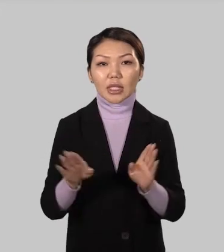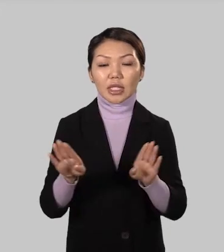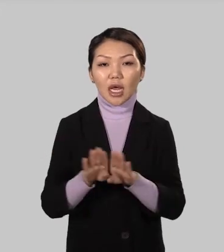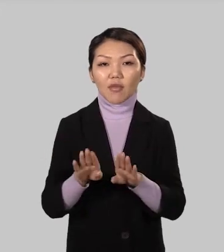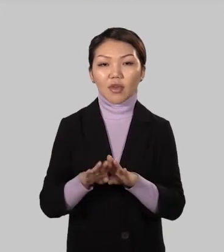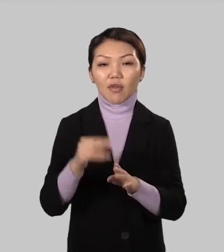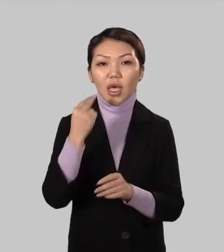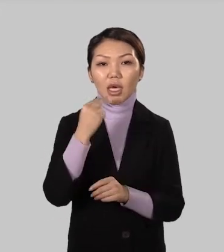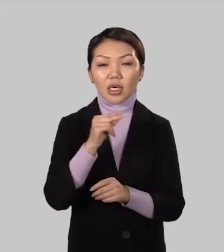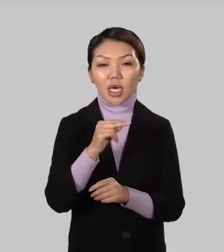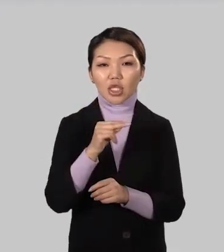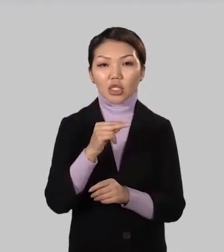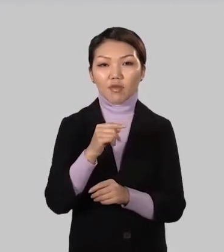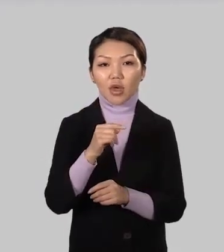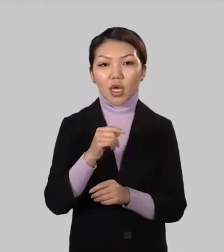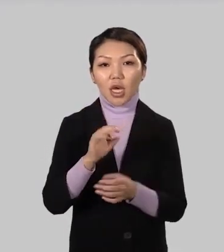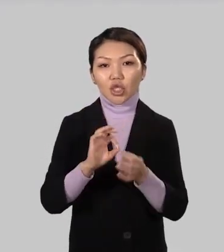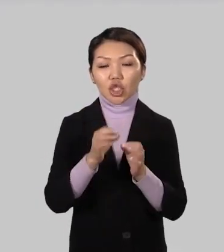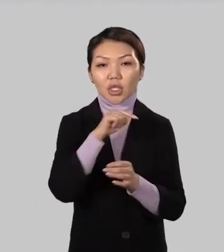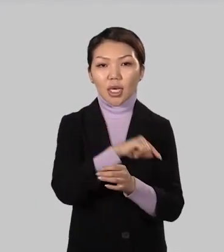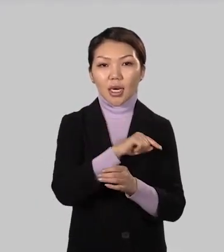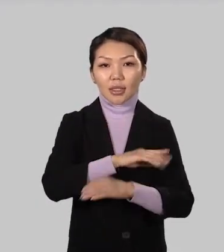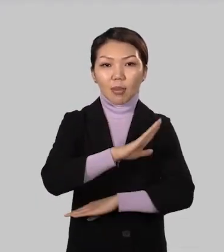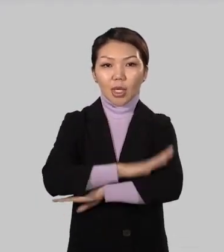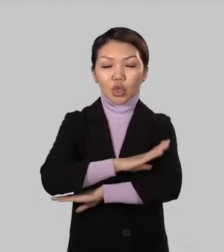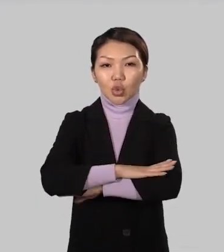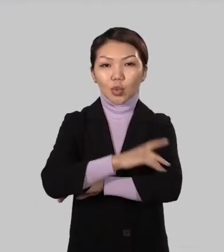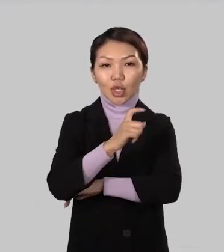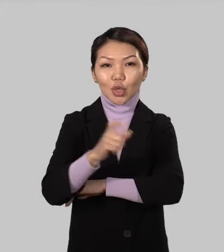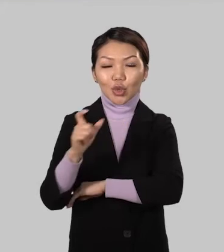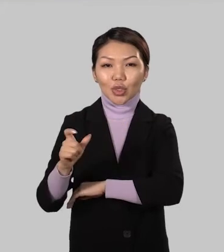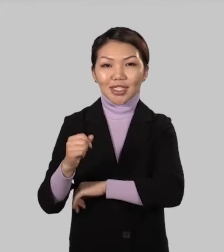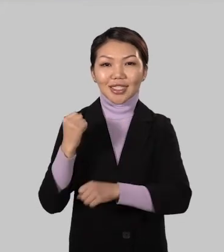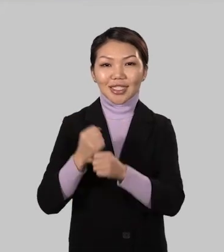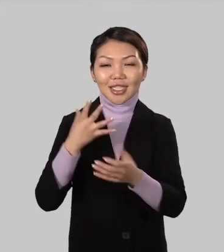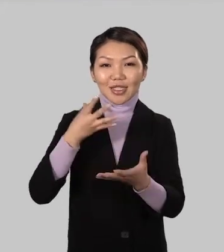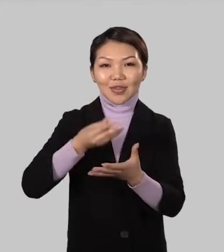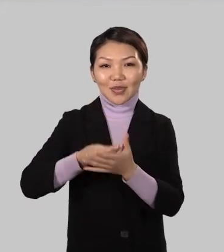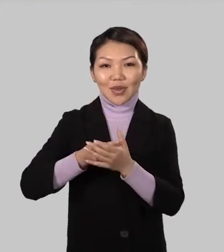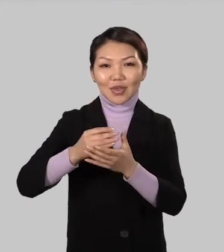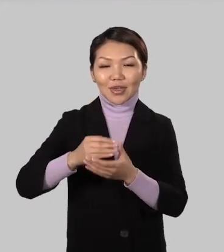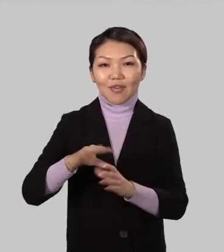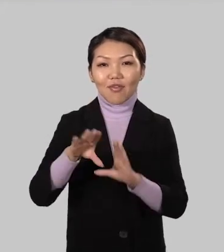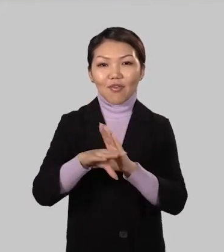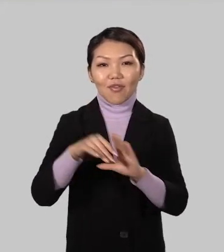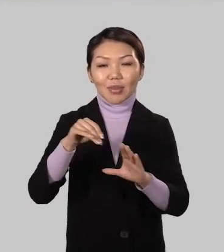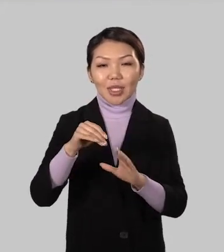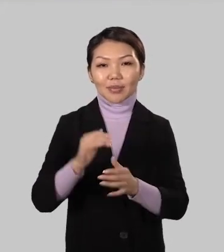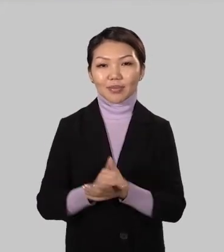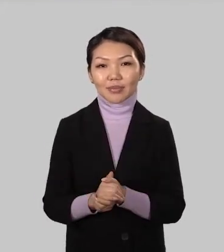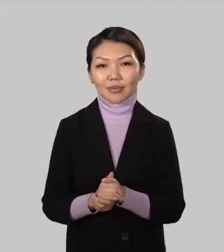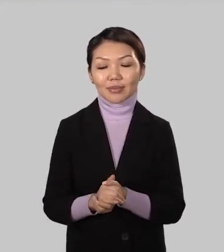сравнивая качество черты характера поступки люди делали свой нравственный выбор